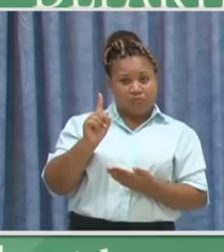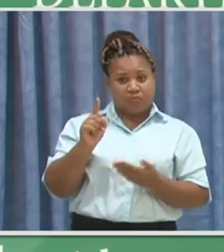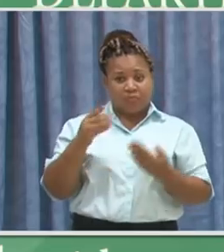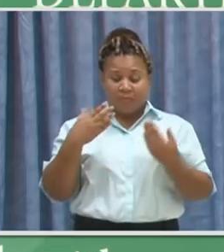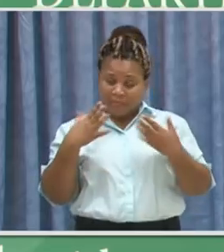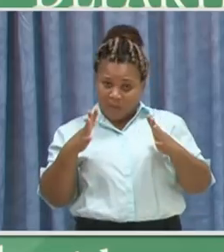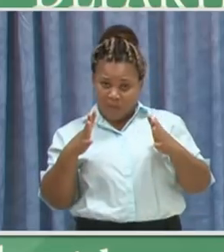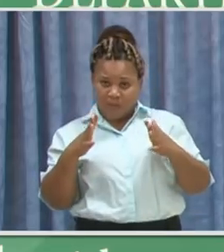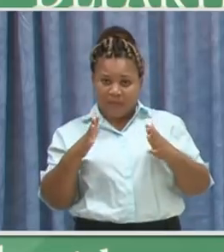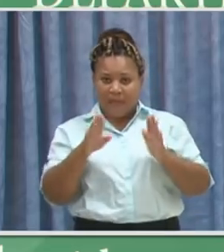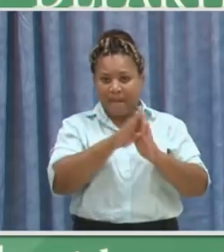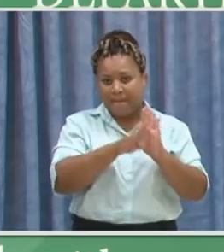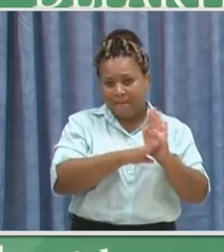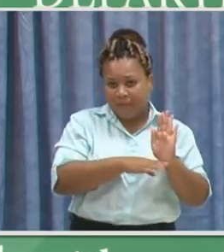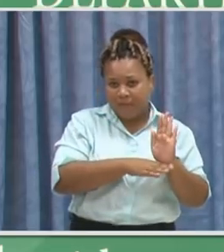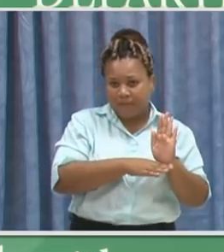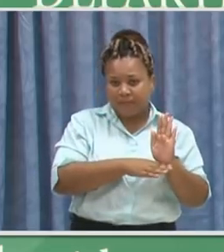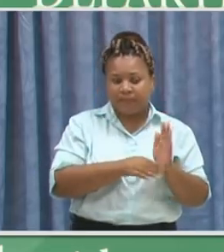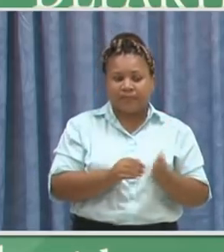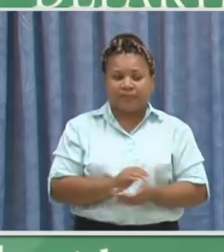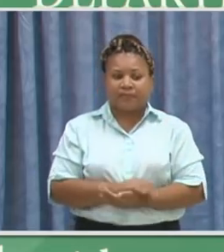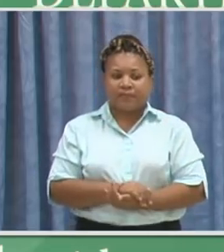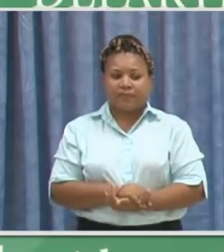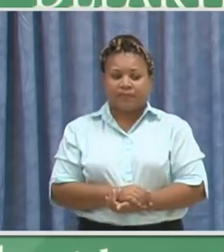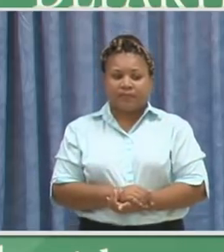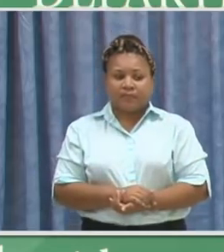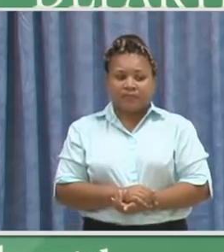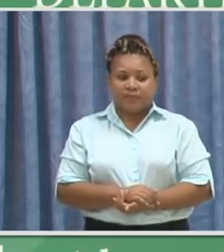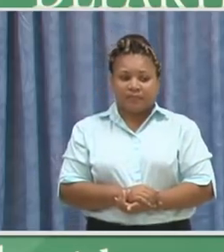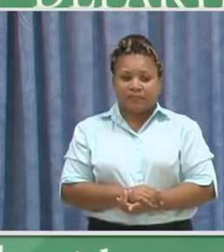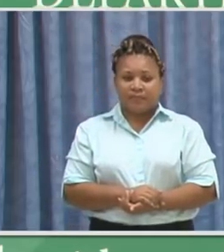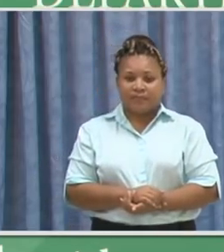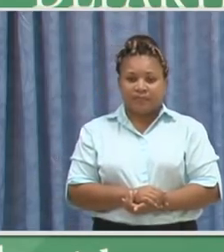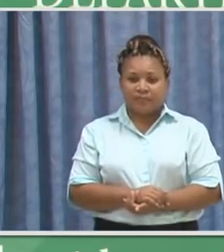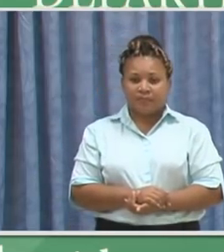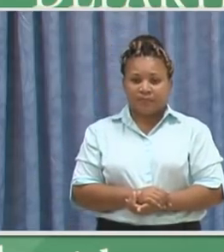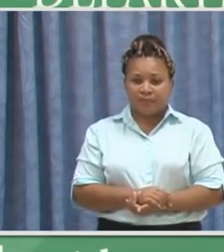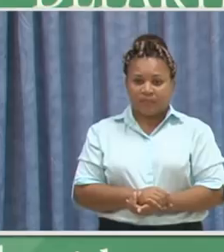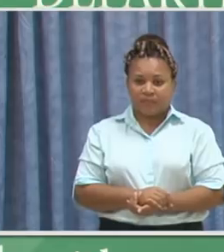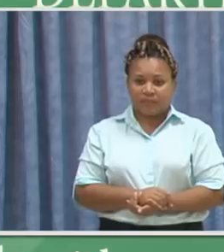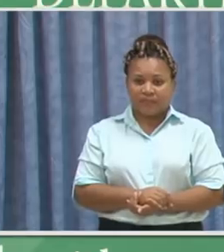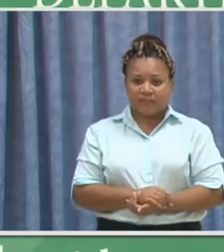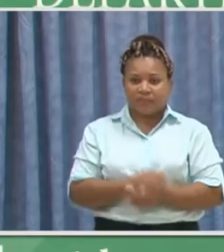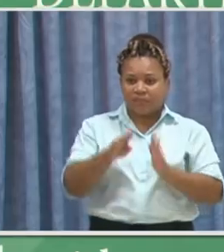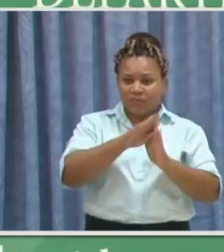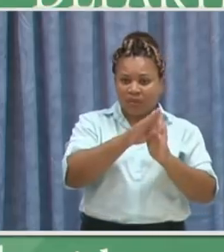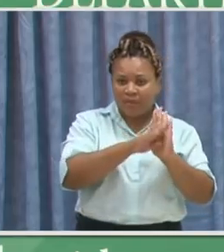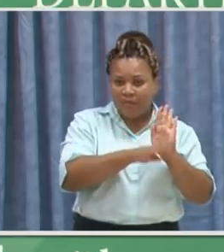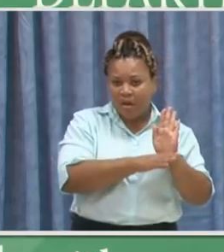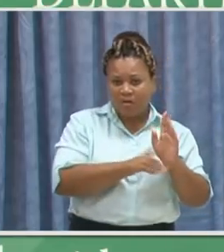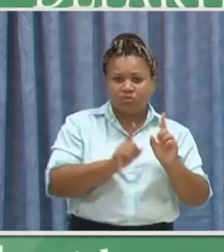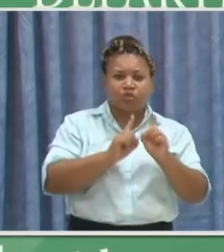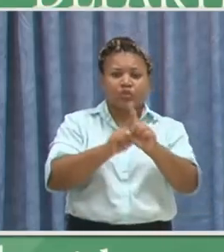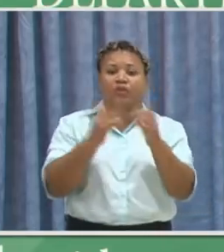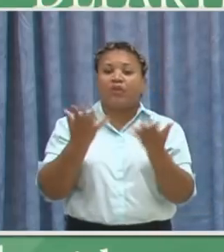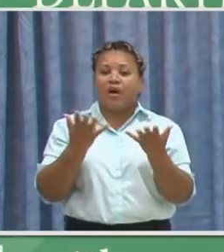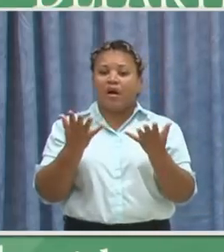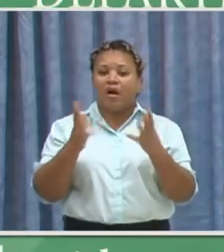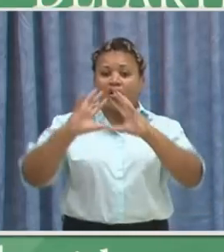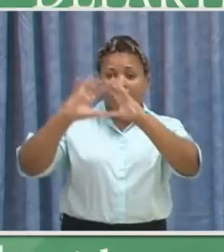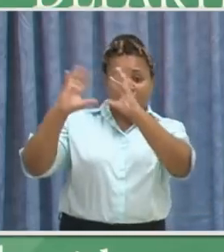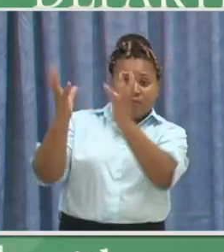nous fait sortir basé le développement sur l'épidémie à l'extérieur. Donc voilà en gros on va